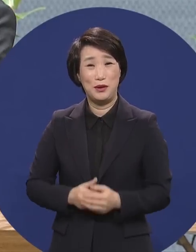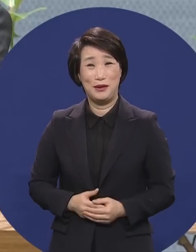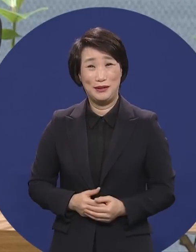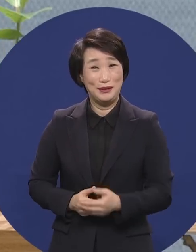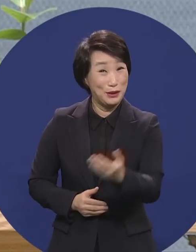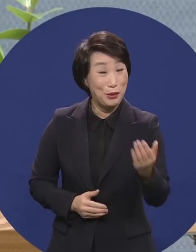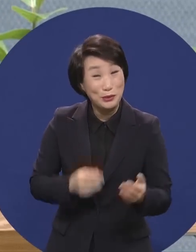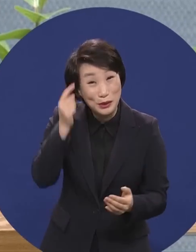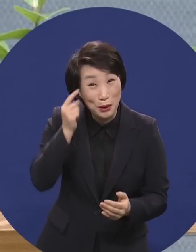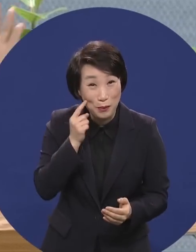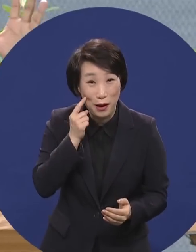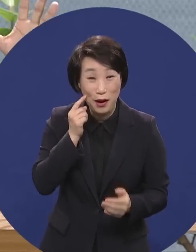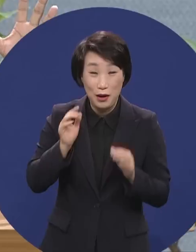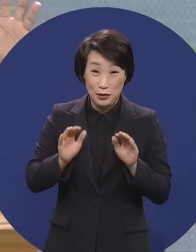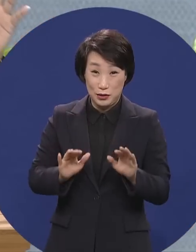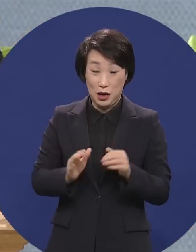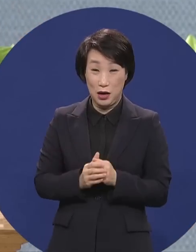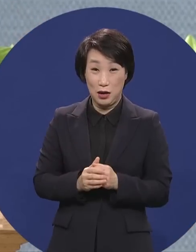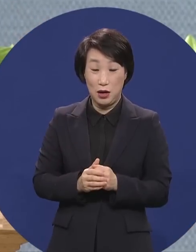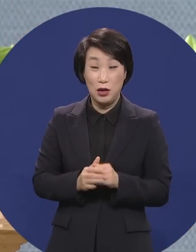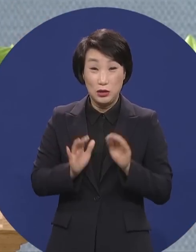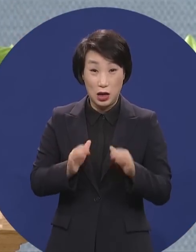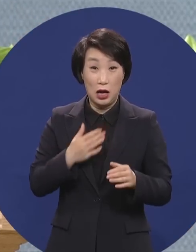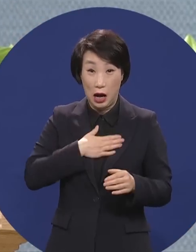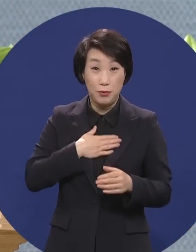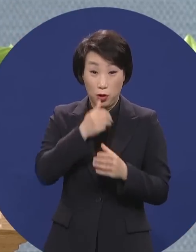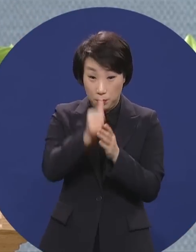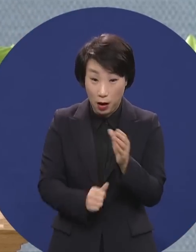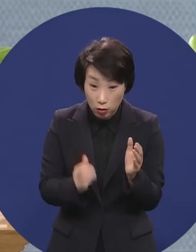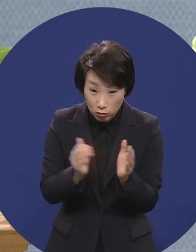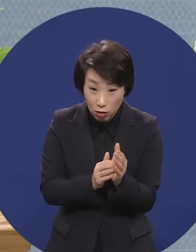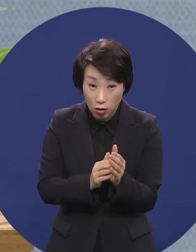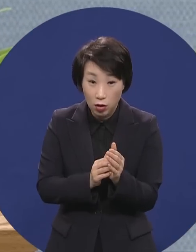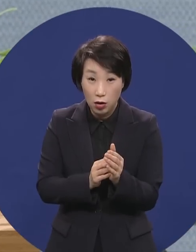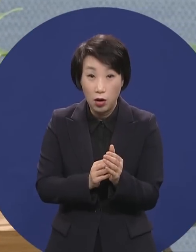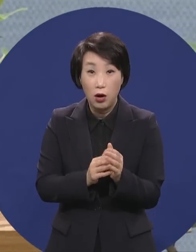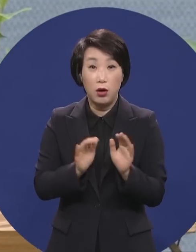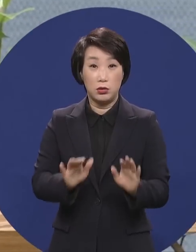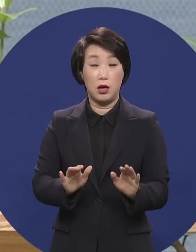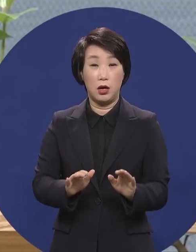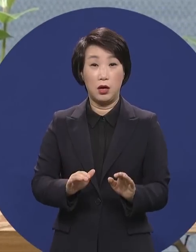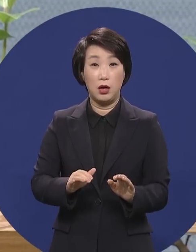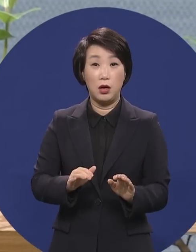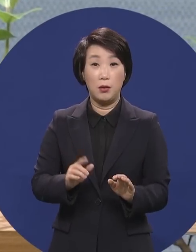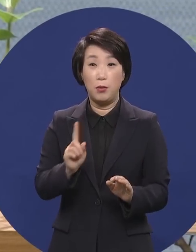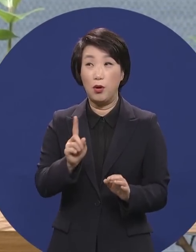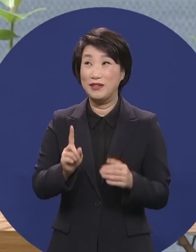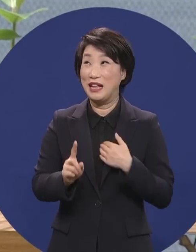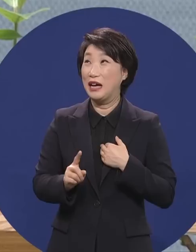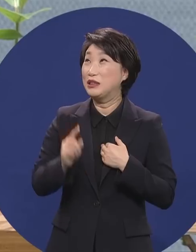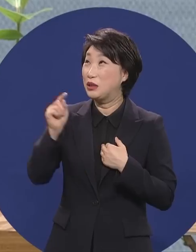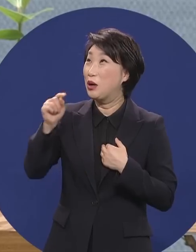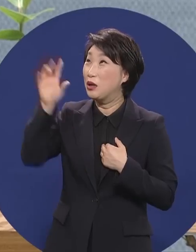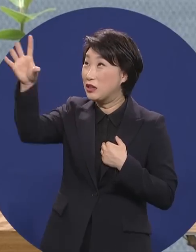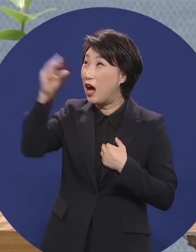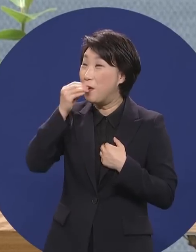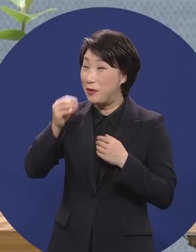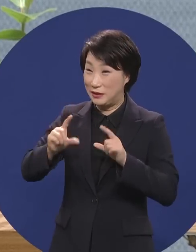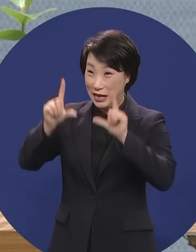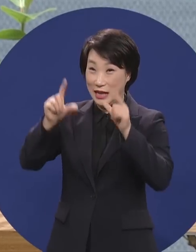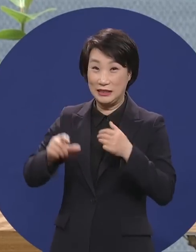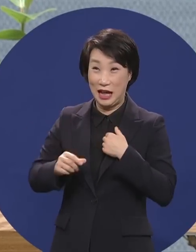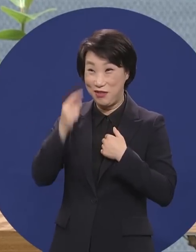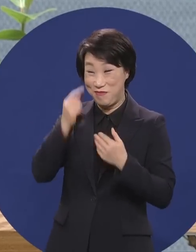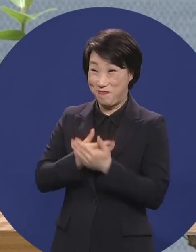우리가 여기서 잘 보세요. 감성이 탁 바뀌니까 벌써 내가 저걸 먹는 날이면